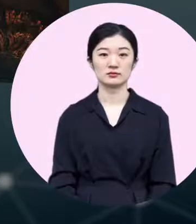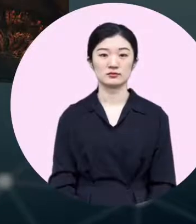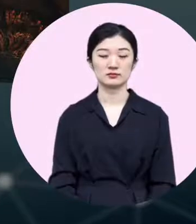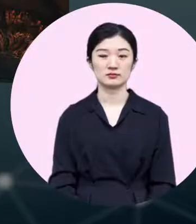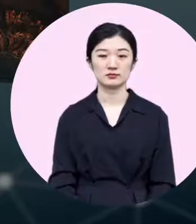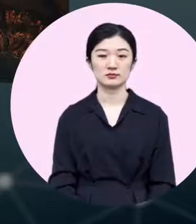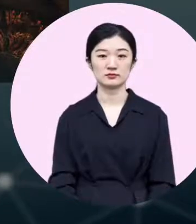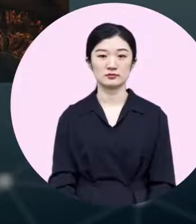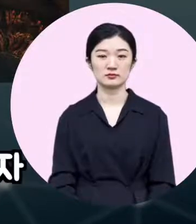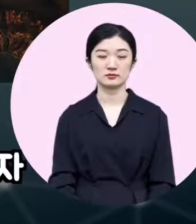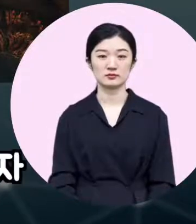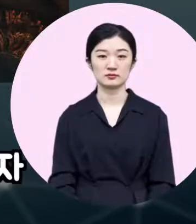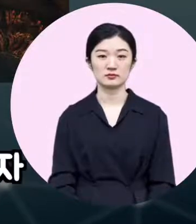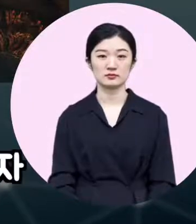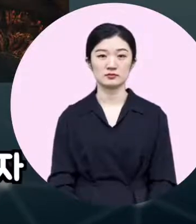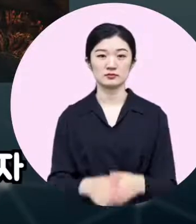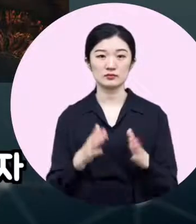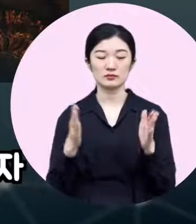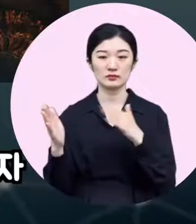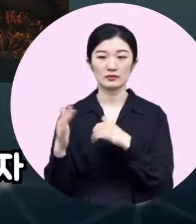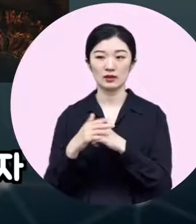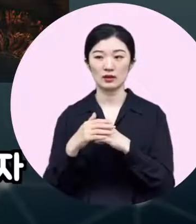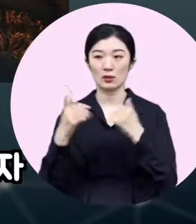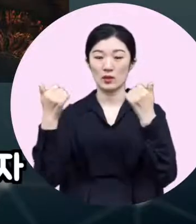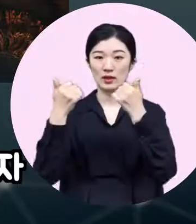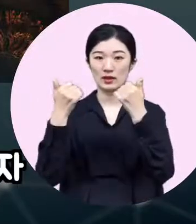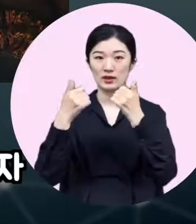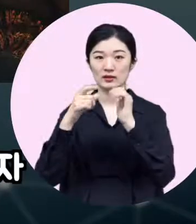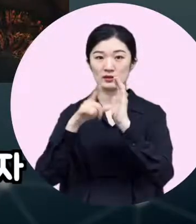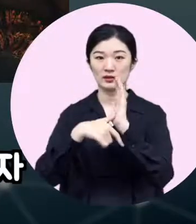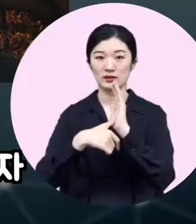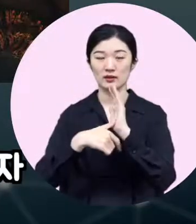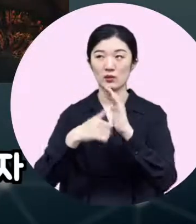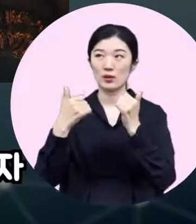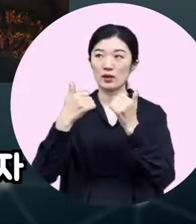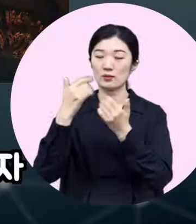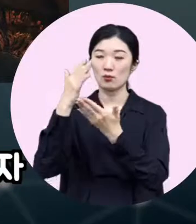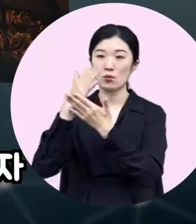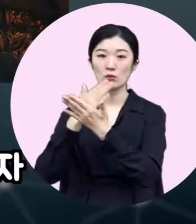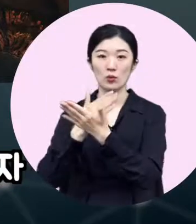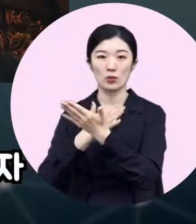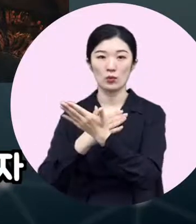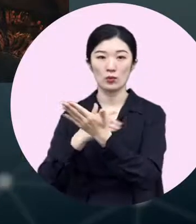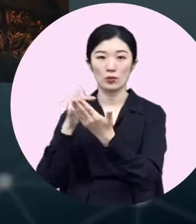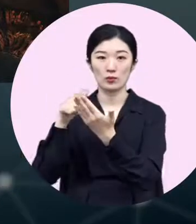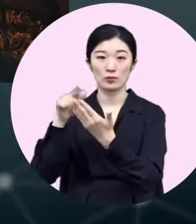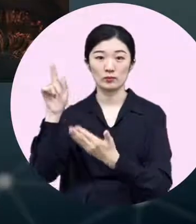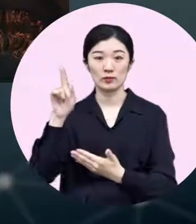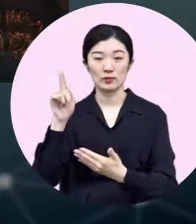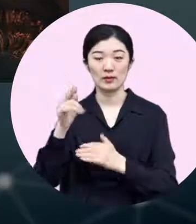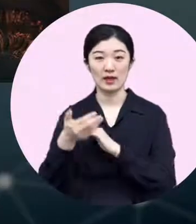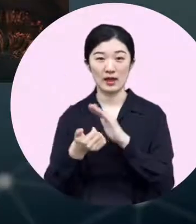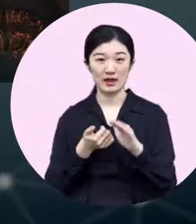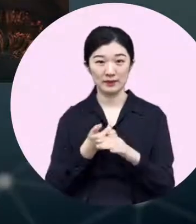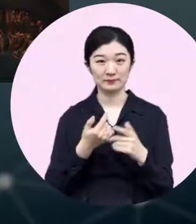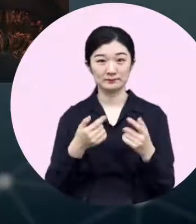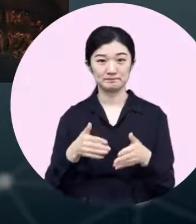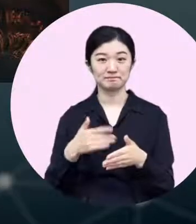닫으셔도 되겠죠. 그 다음에 이제 상단에 회의 목록으로 가시면 자, 여기 이제 제가